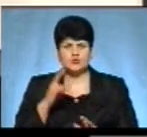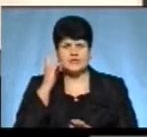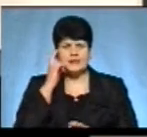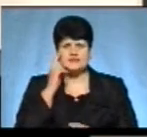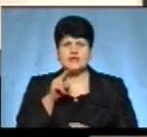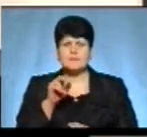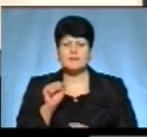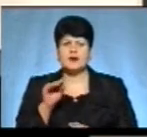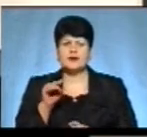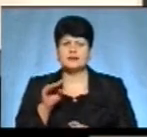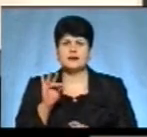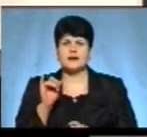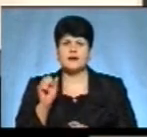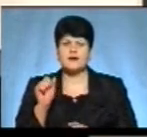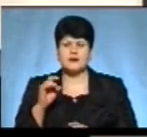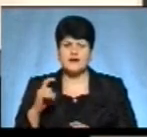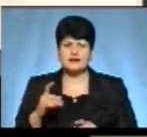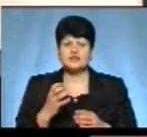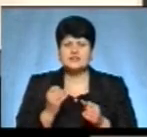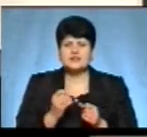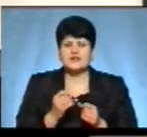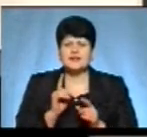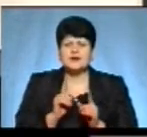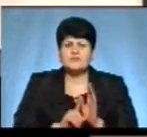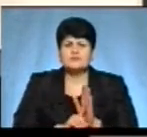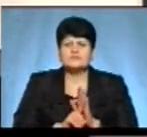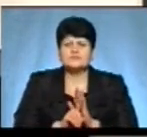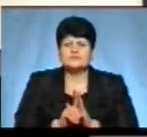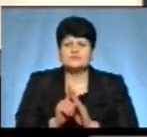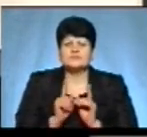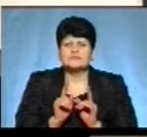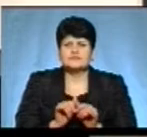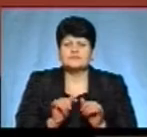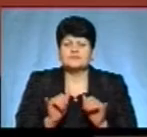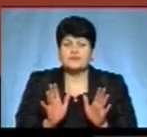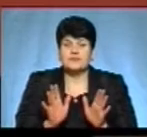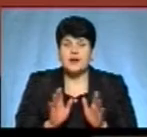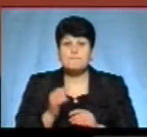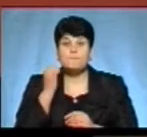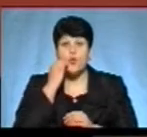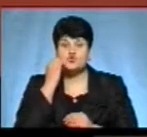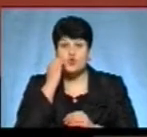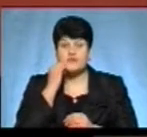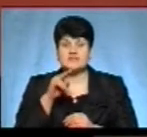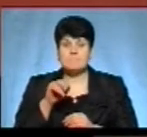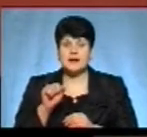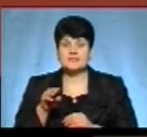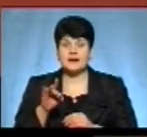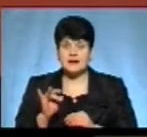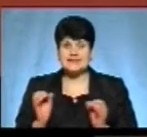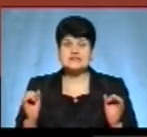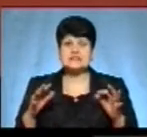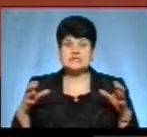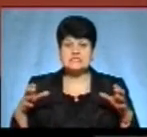Так? Ще автокефальна церква робила тільки перші кроки, але Московський патріархат зібрав в Україні,